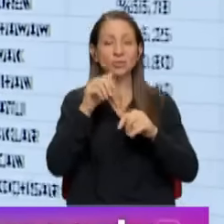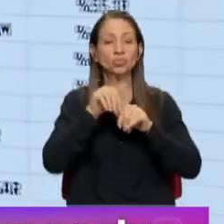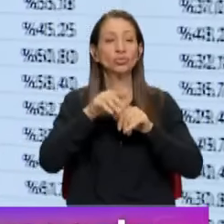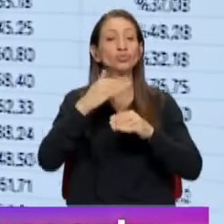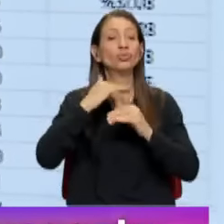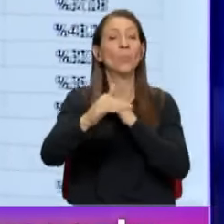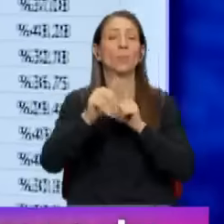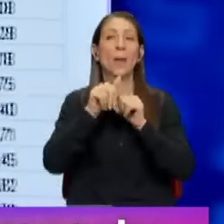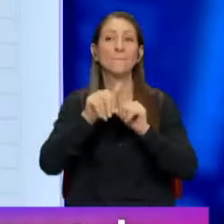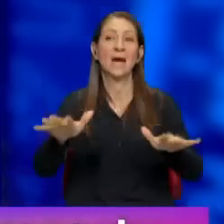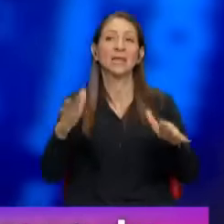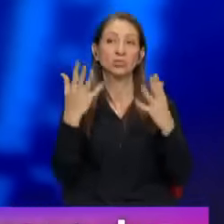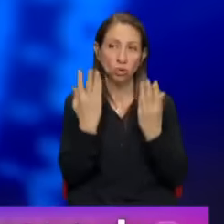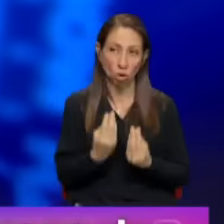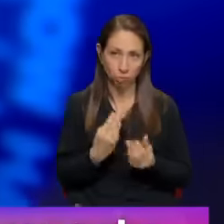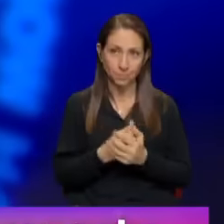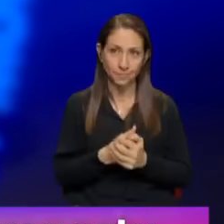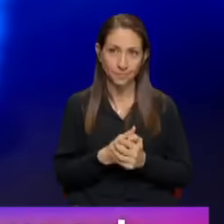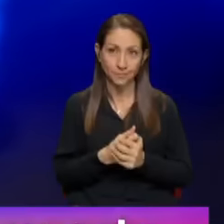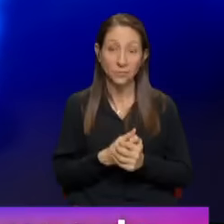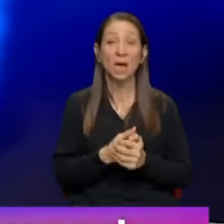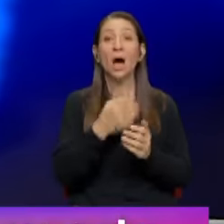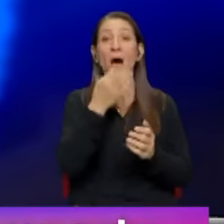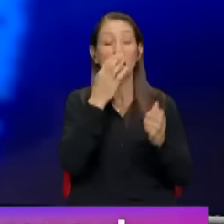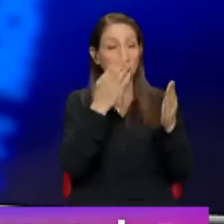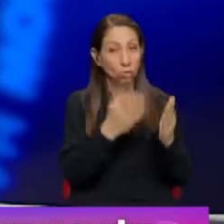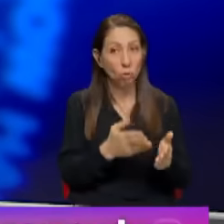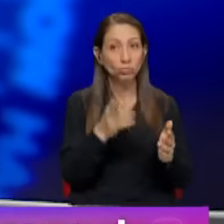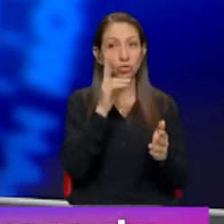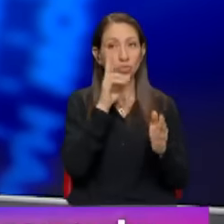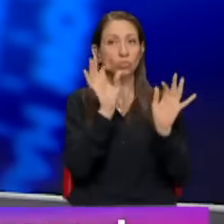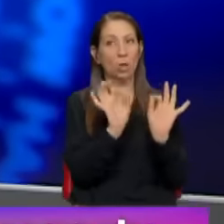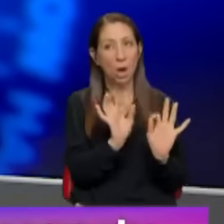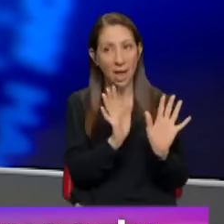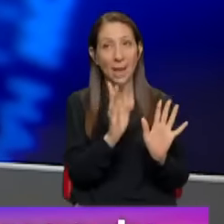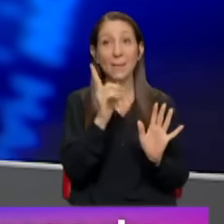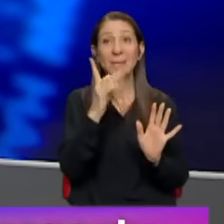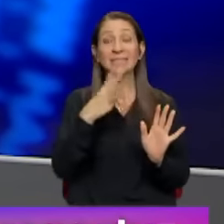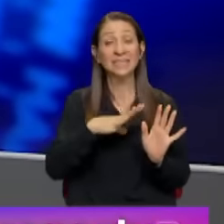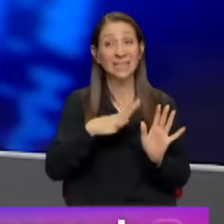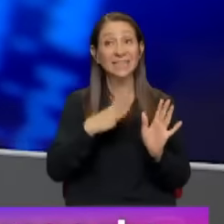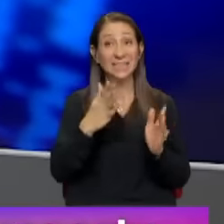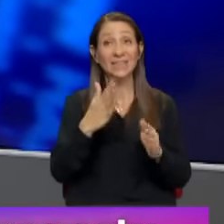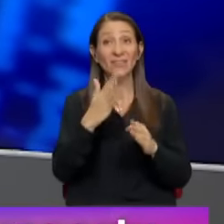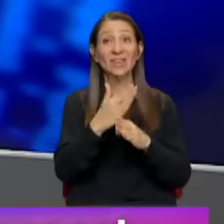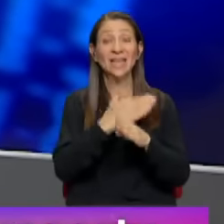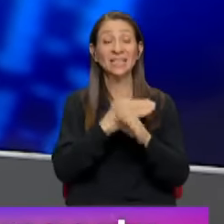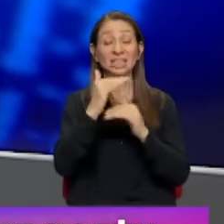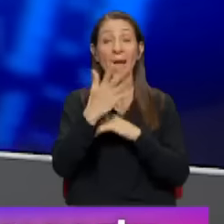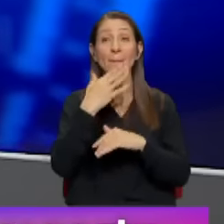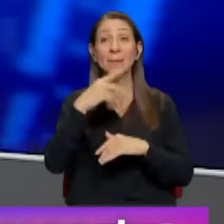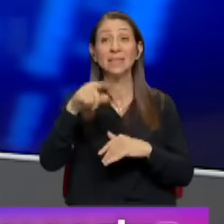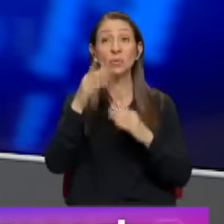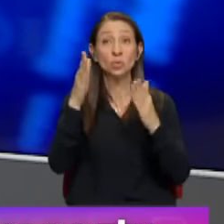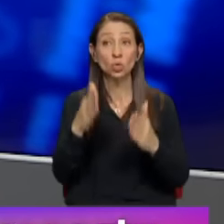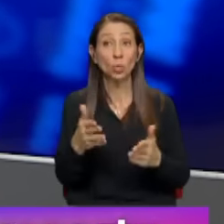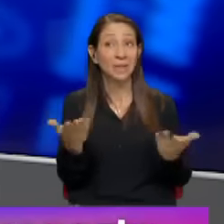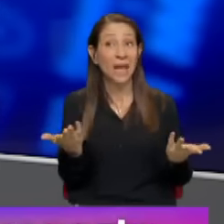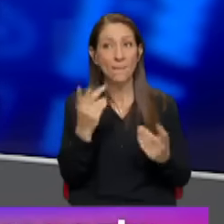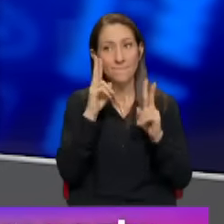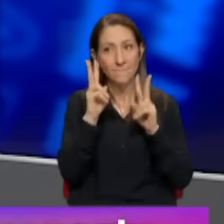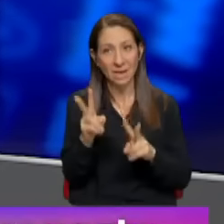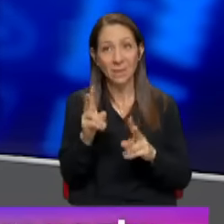kamuoyuyla paylaşılmış oldu. Ankara'da durum netice bu. Bir isterseniz vatandaşın, emeklinin durumu nedir?